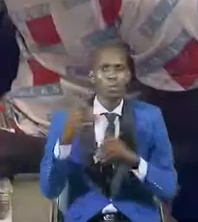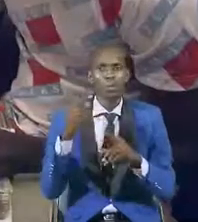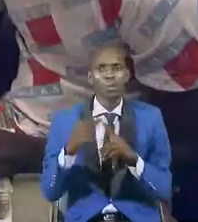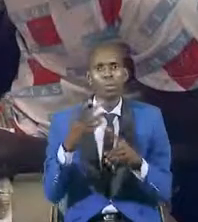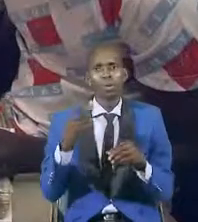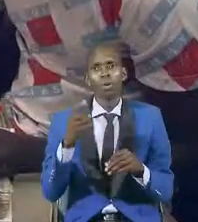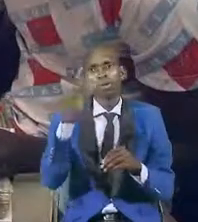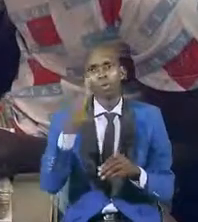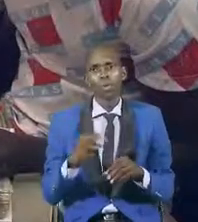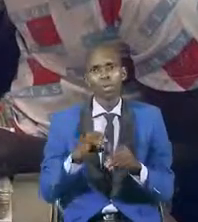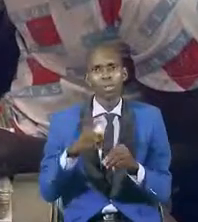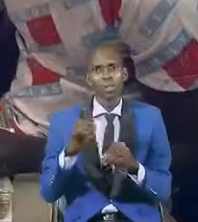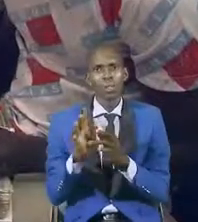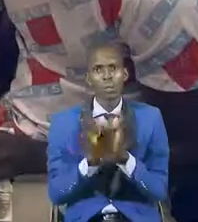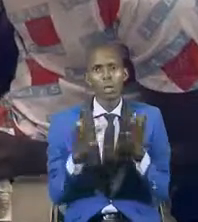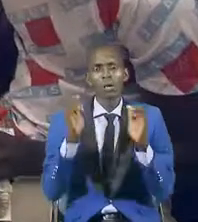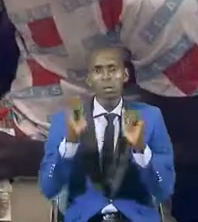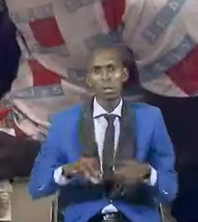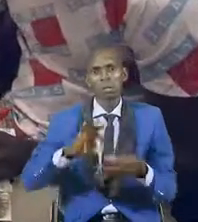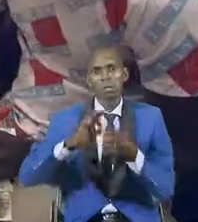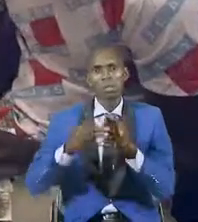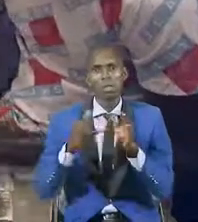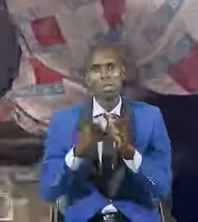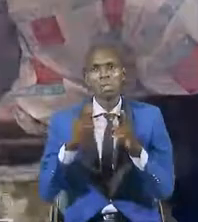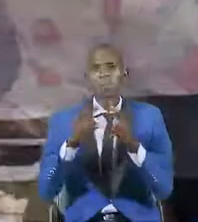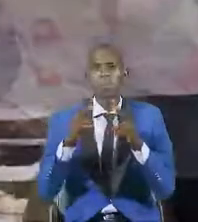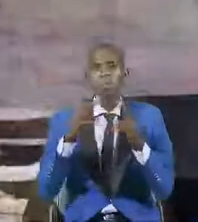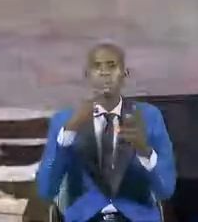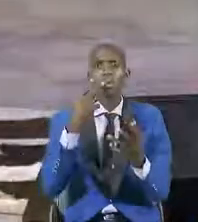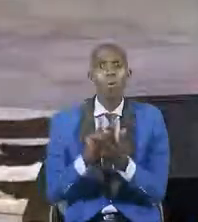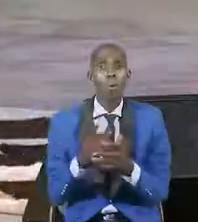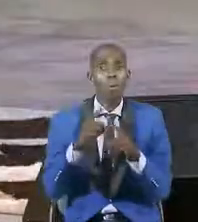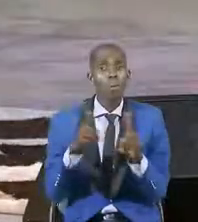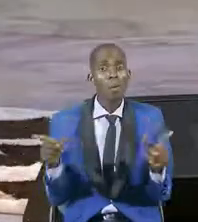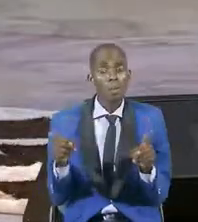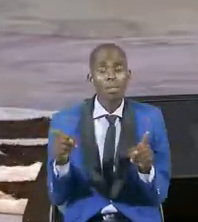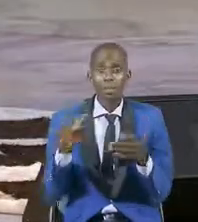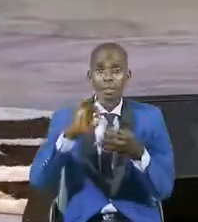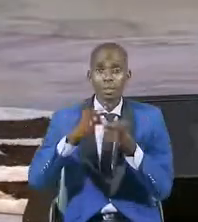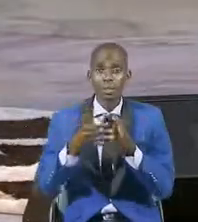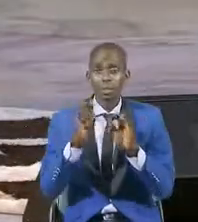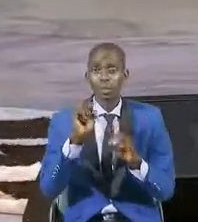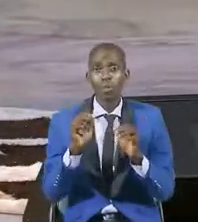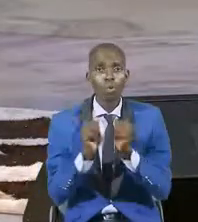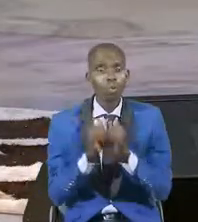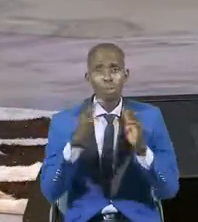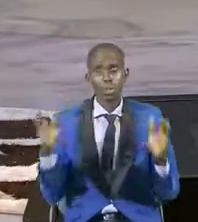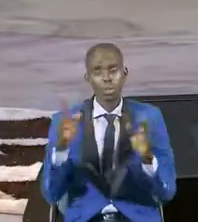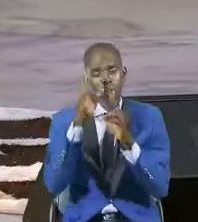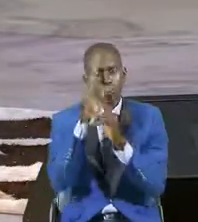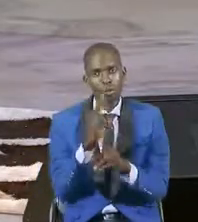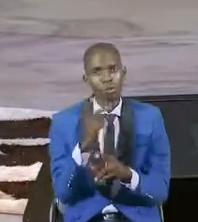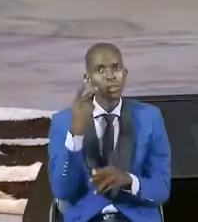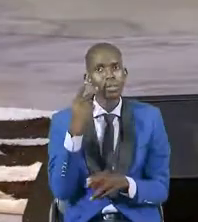de Dieu dans la Bible, et ils peuvent bien interpréter cela. Mais l'interprétation sans